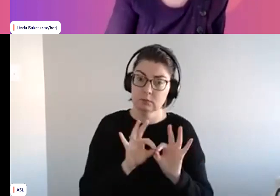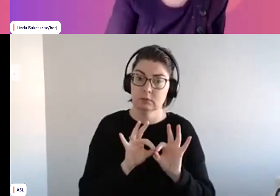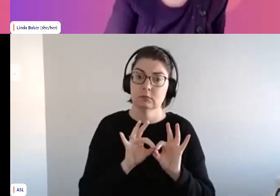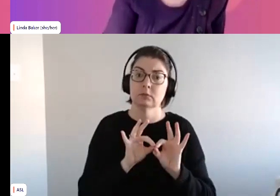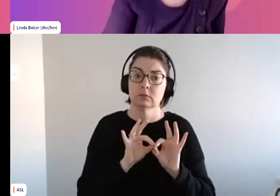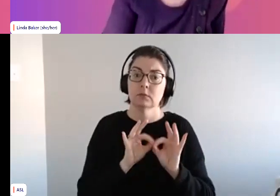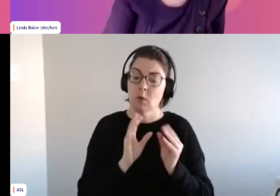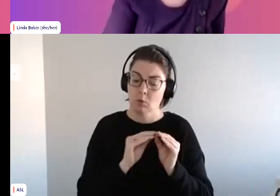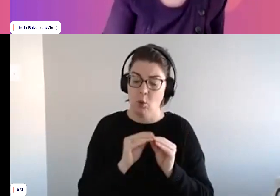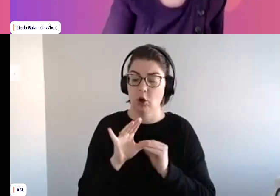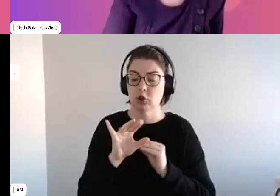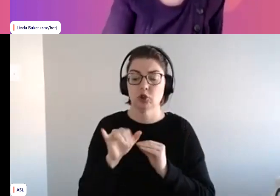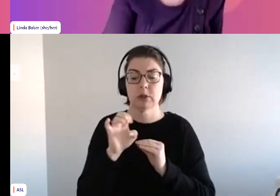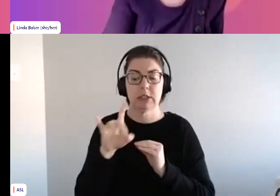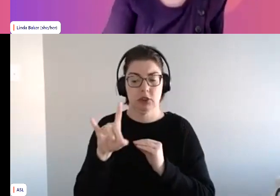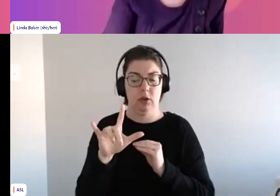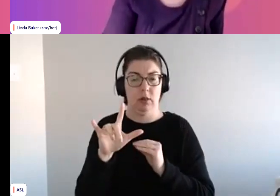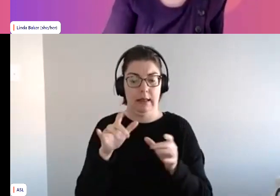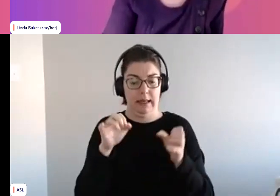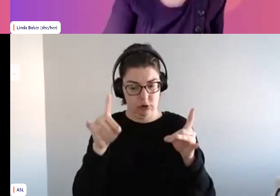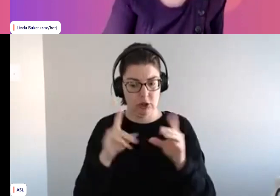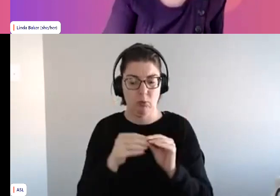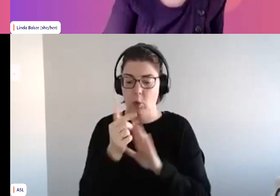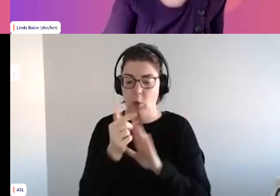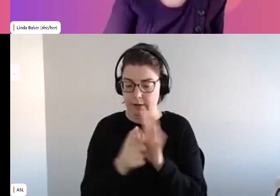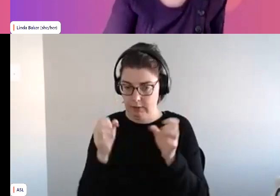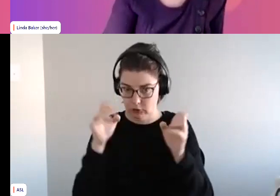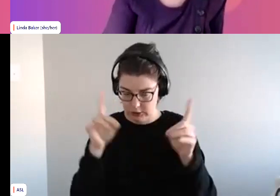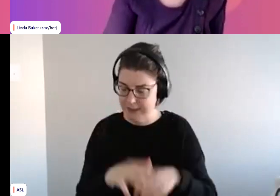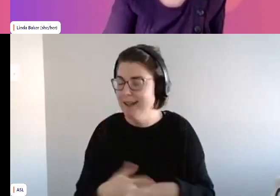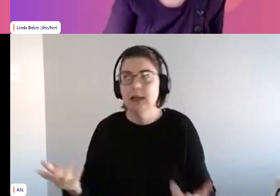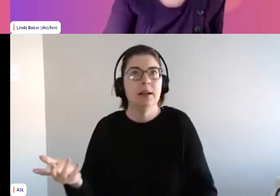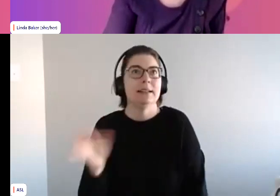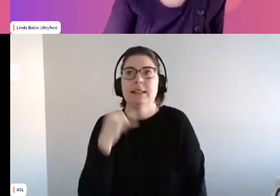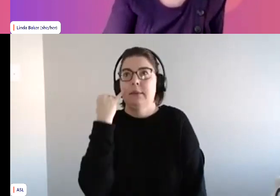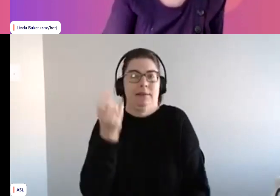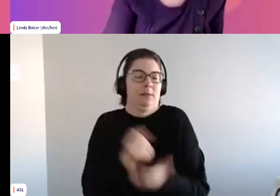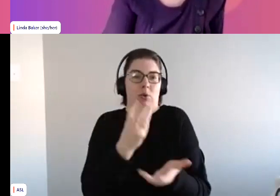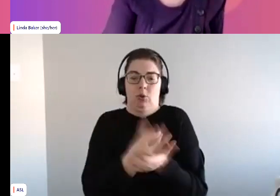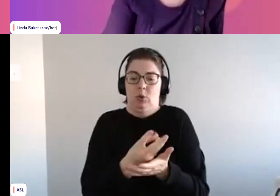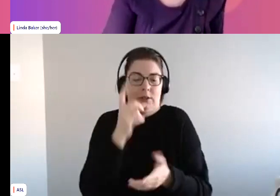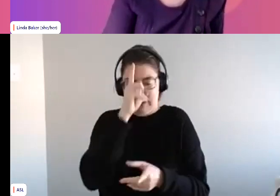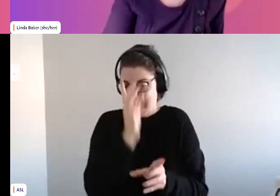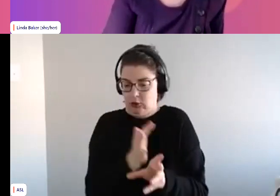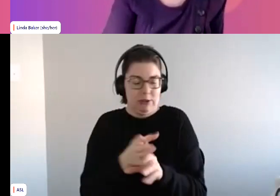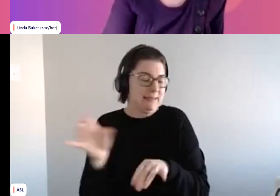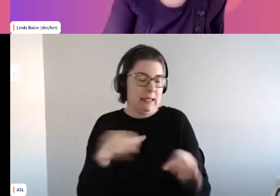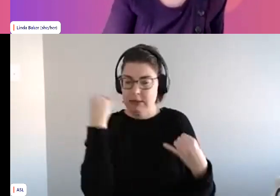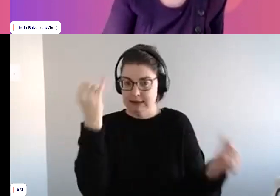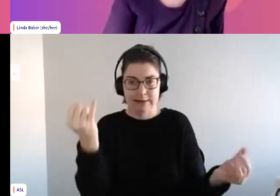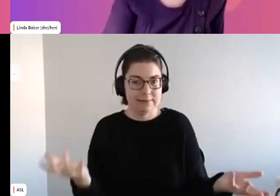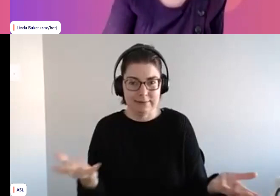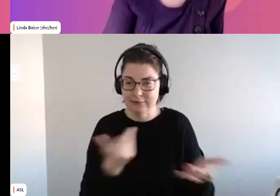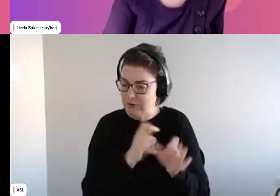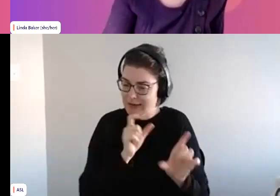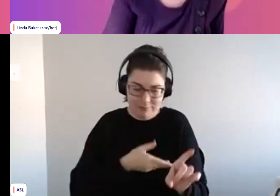pense que c'est l'élément clé il faut éduquer davantage les juges les avocats c'est la même chose que